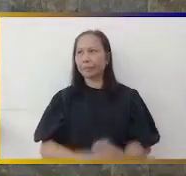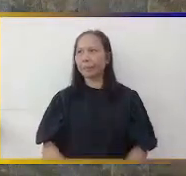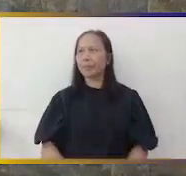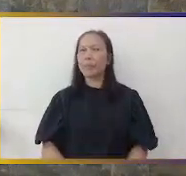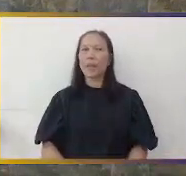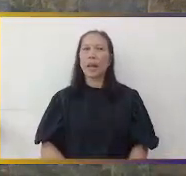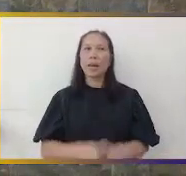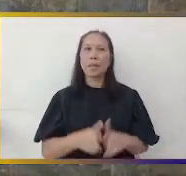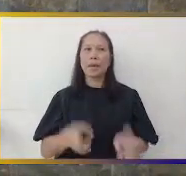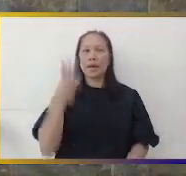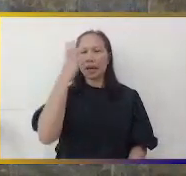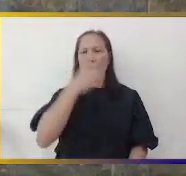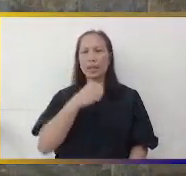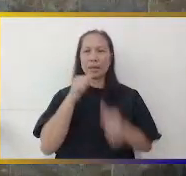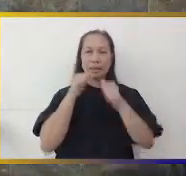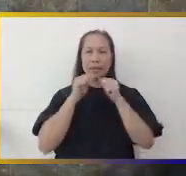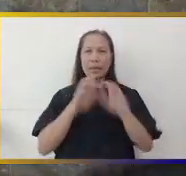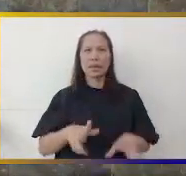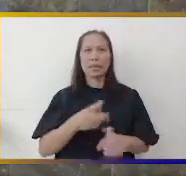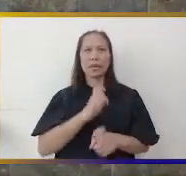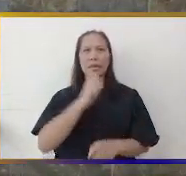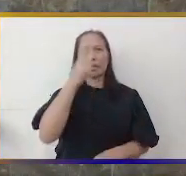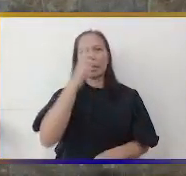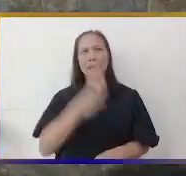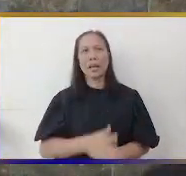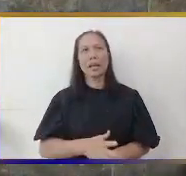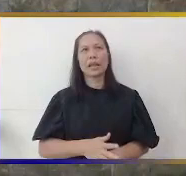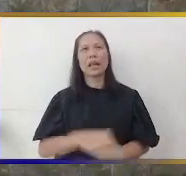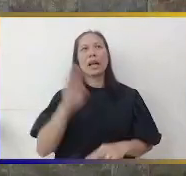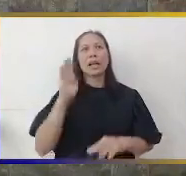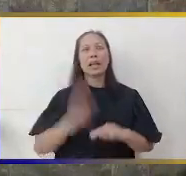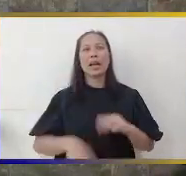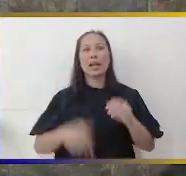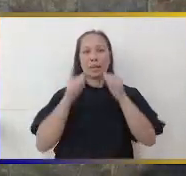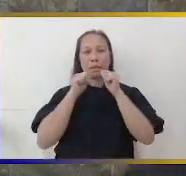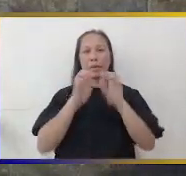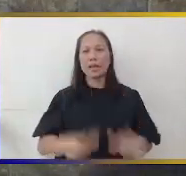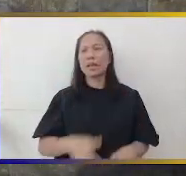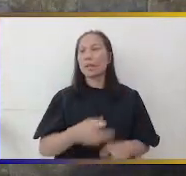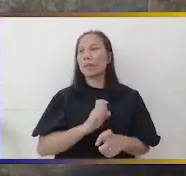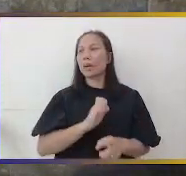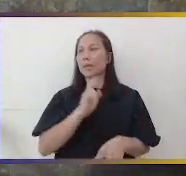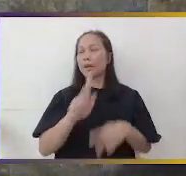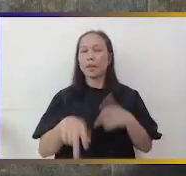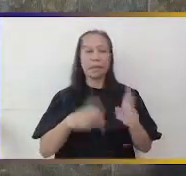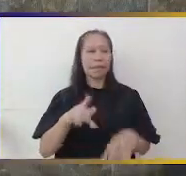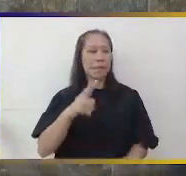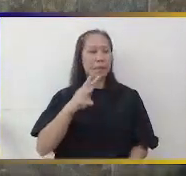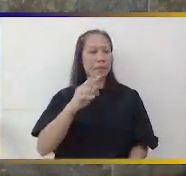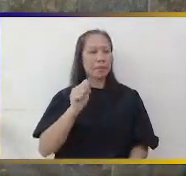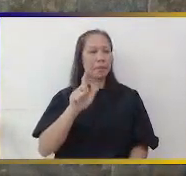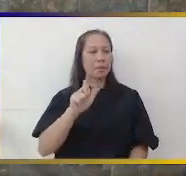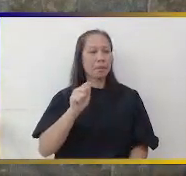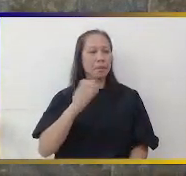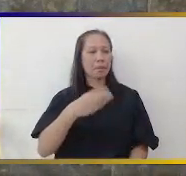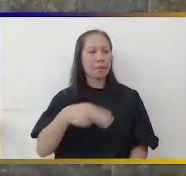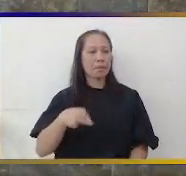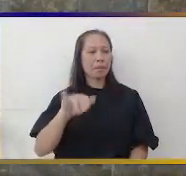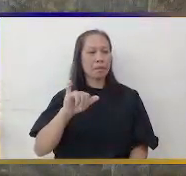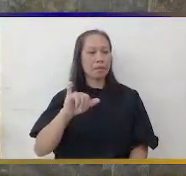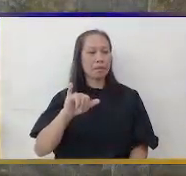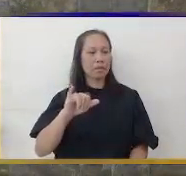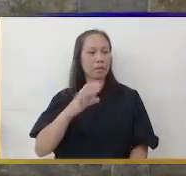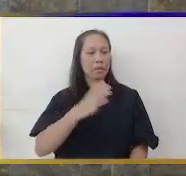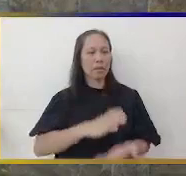maganda ang blessing mula sa Panginoon kaya sa blessing na mula sa tao All right All right malakai chapter 3